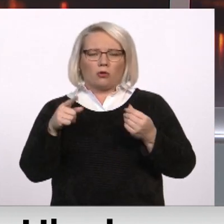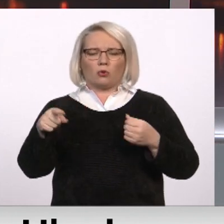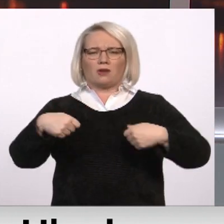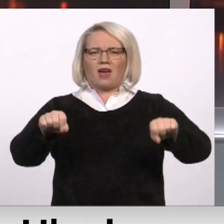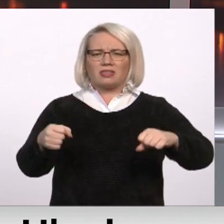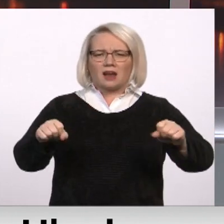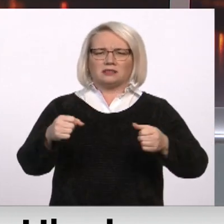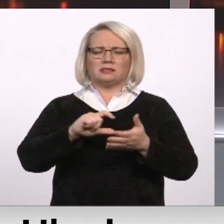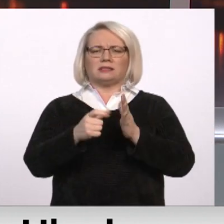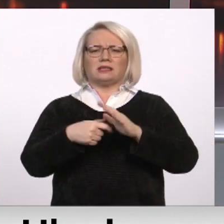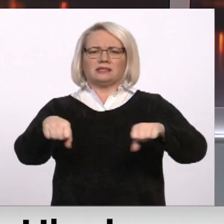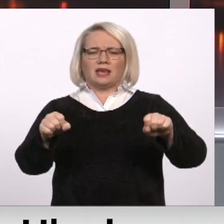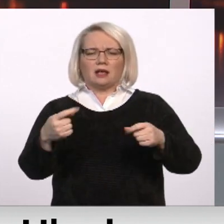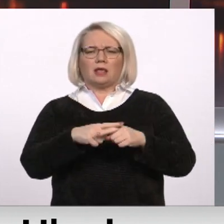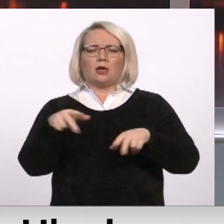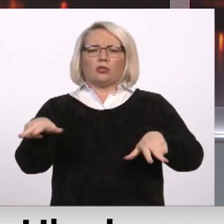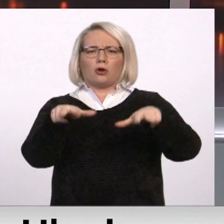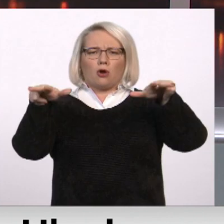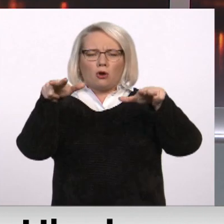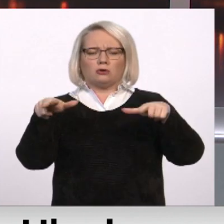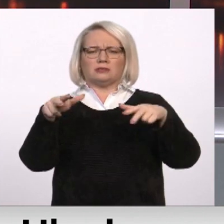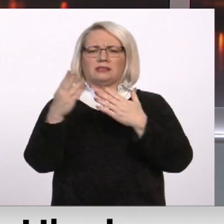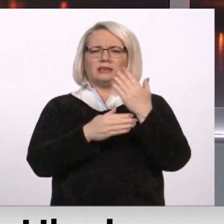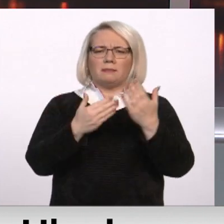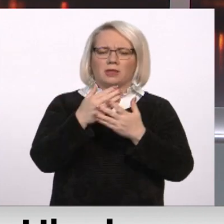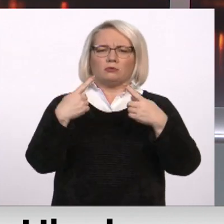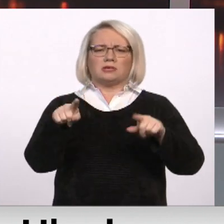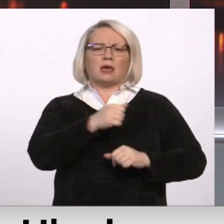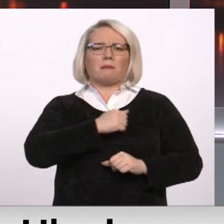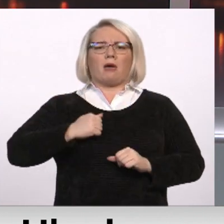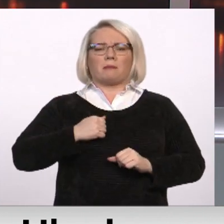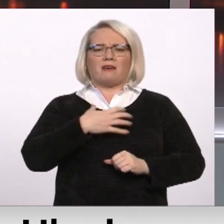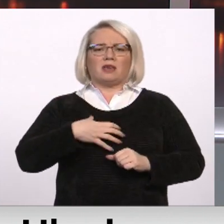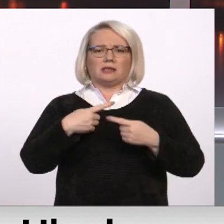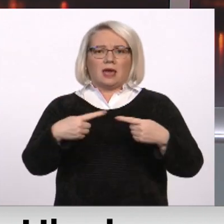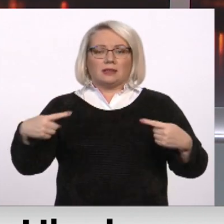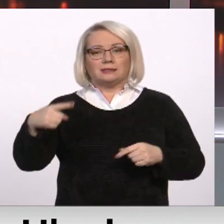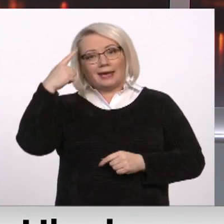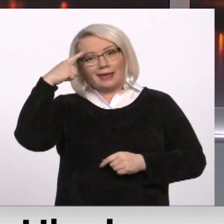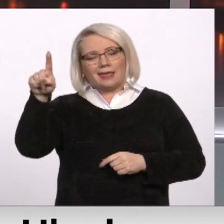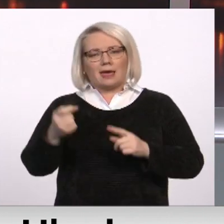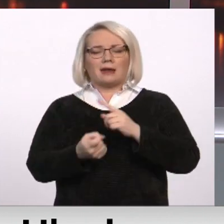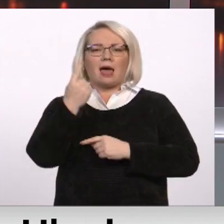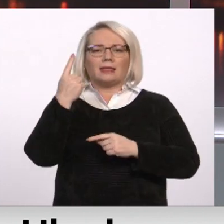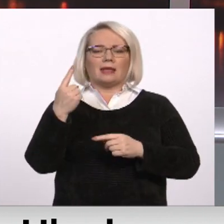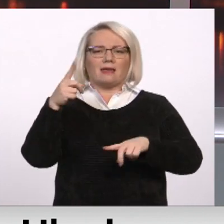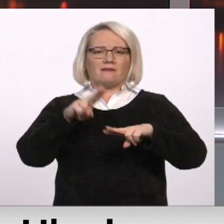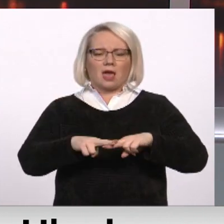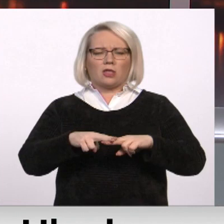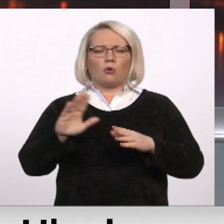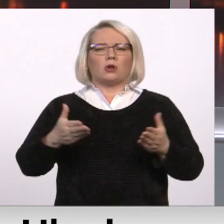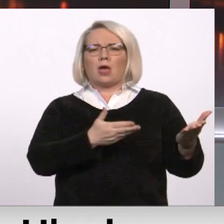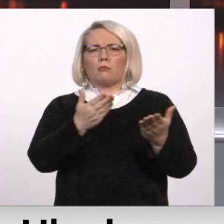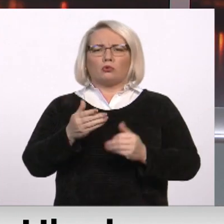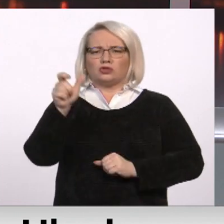drons, termokameras, taktiskie cimdi un citas karavīriem vajadzīgas lietas. Ideja radīt platformu, kurā ik viens cilvēks jebkurā valstī